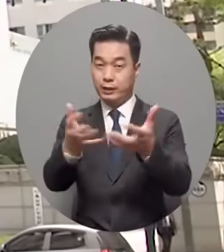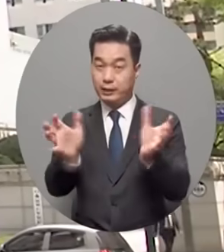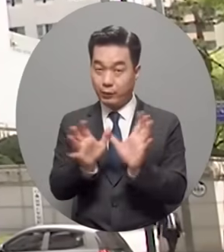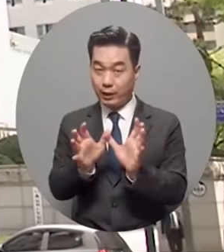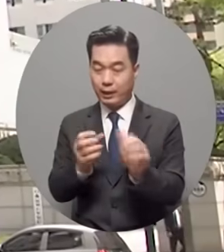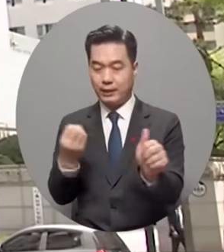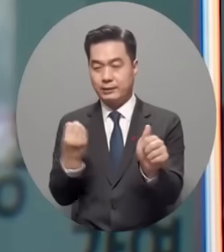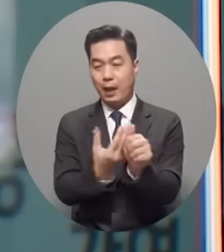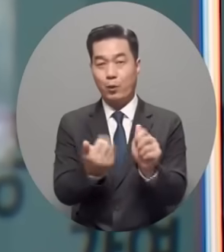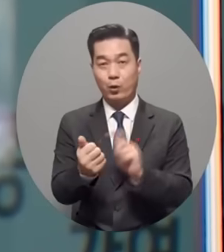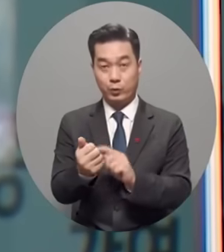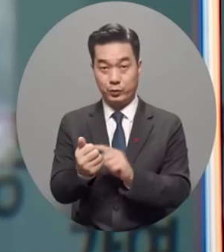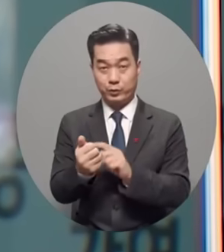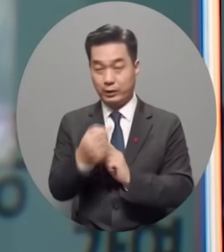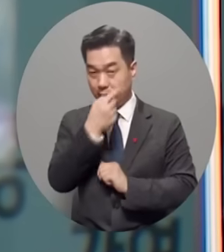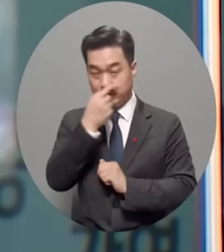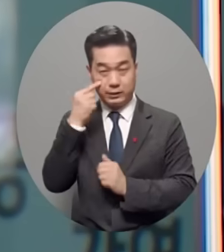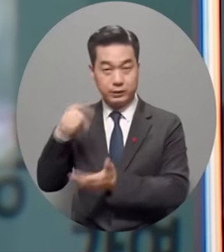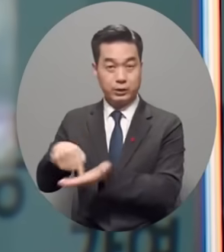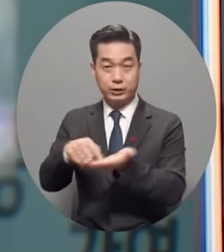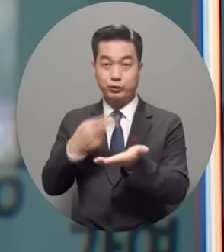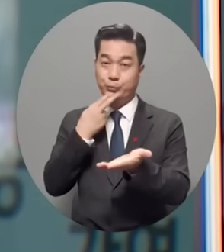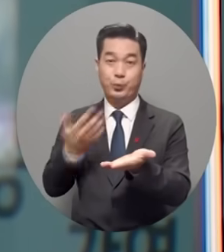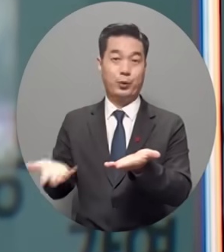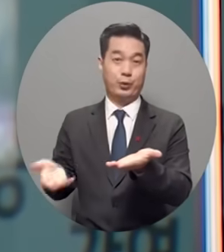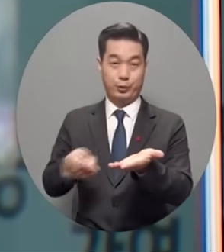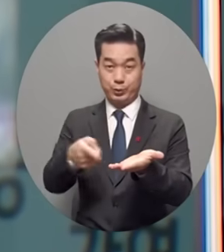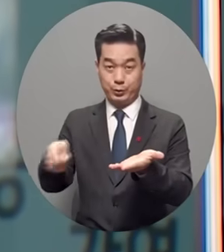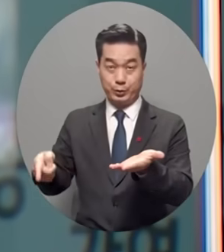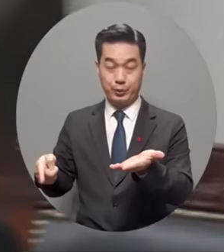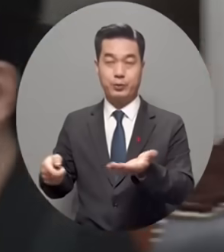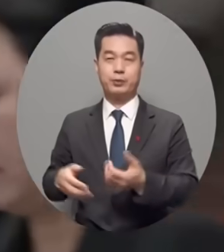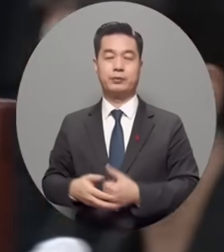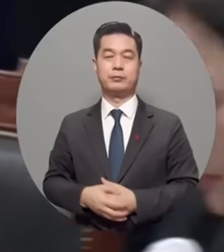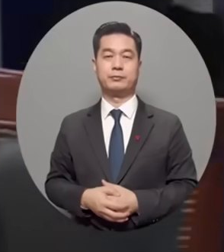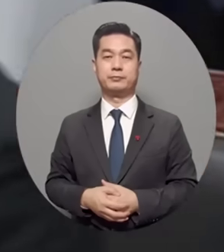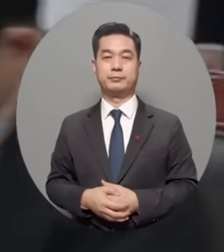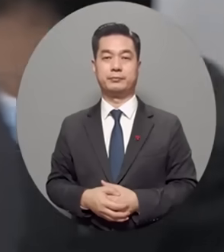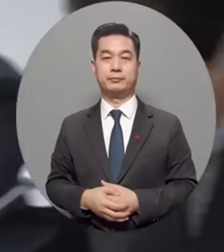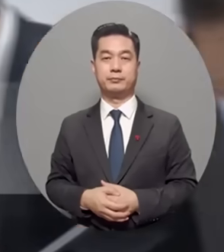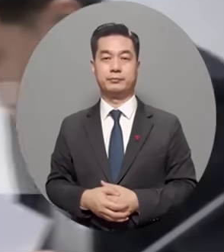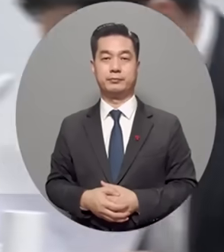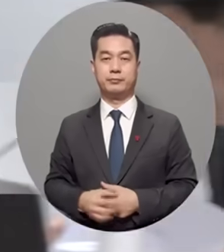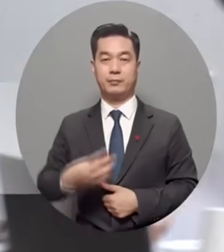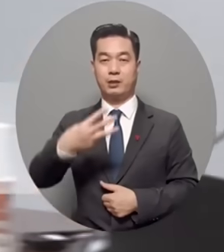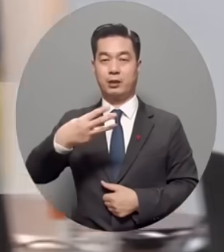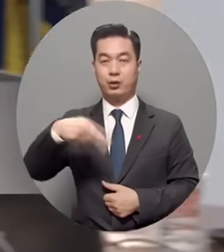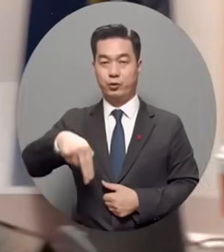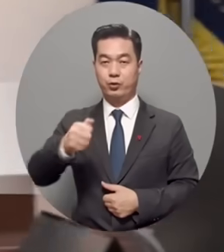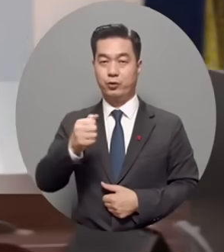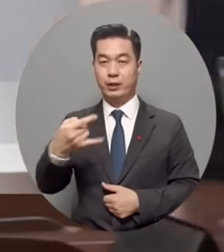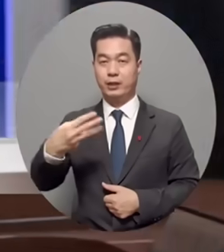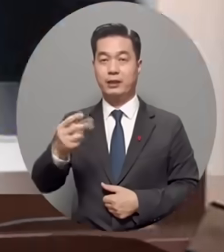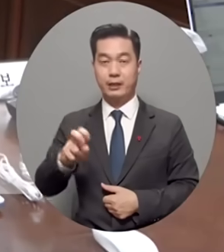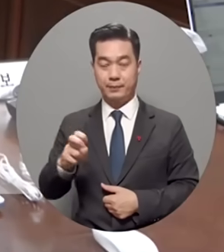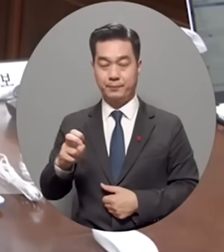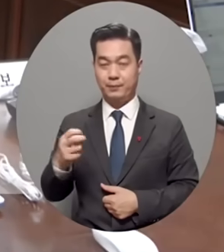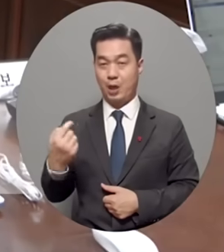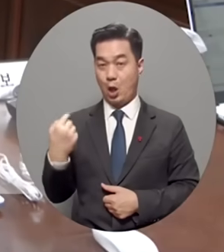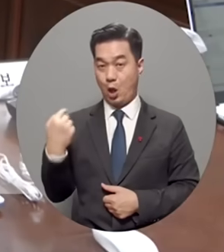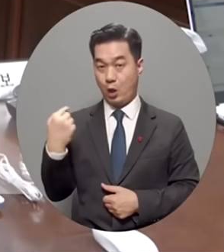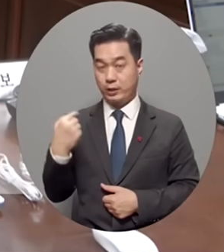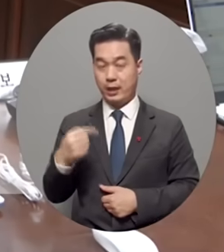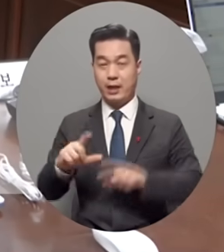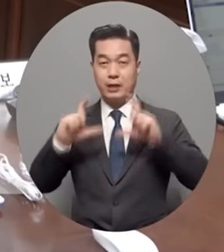제보자에 대한 별다른 물증은 제출하지 않은 것으로 알려졌습니다. 류일인 방심위원장은 어제 성명을 통해